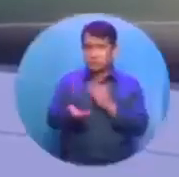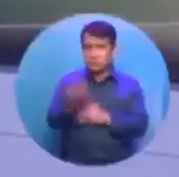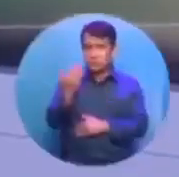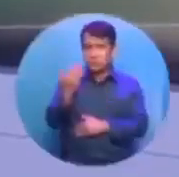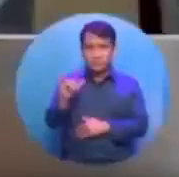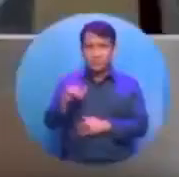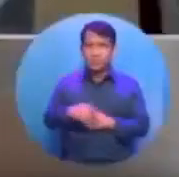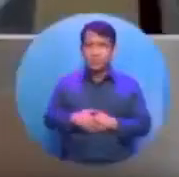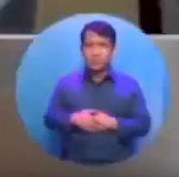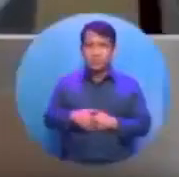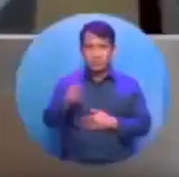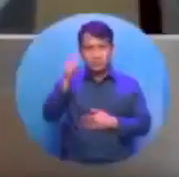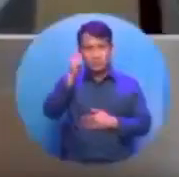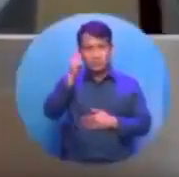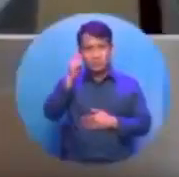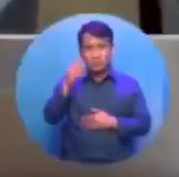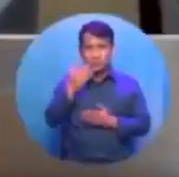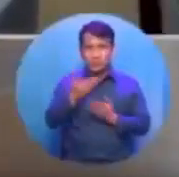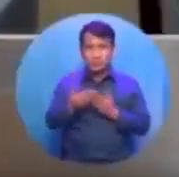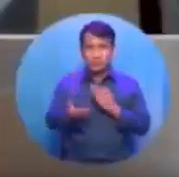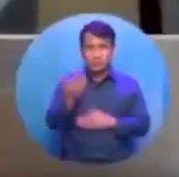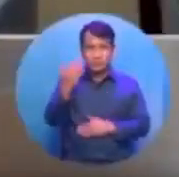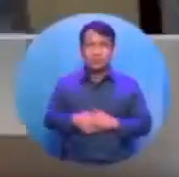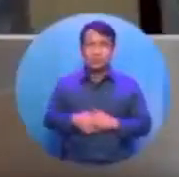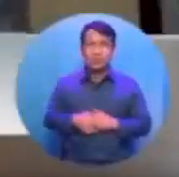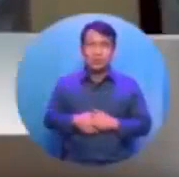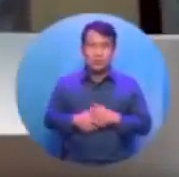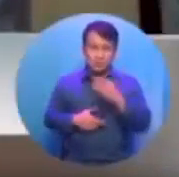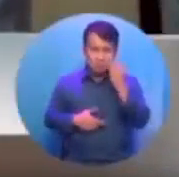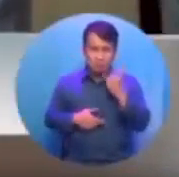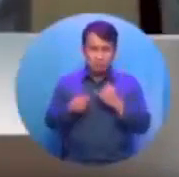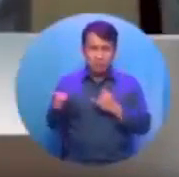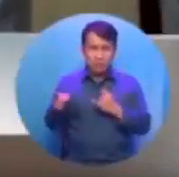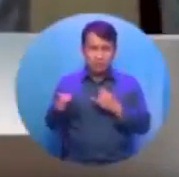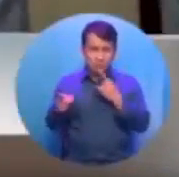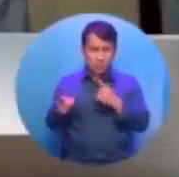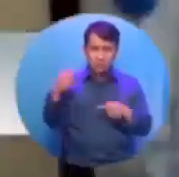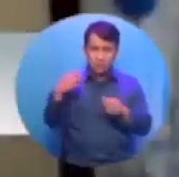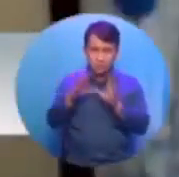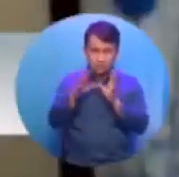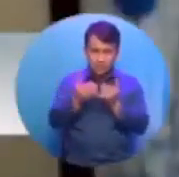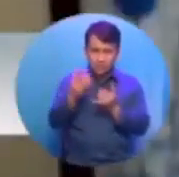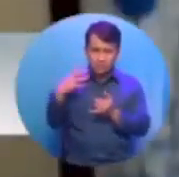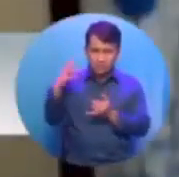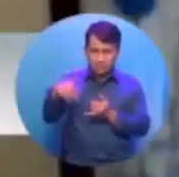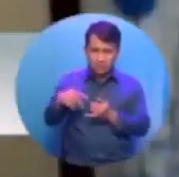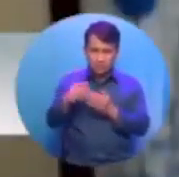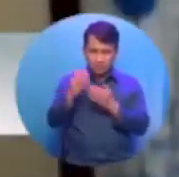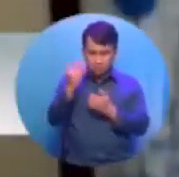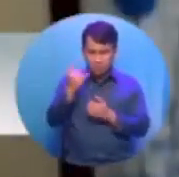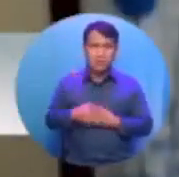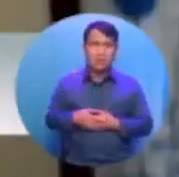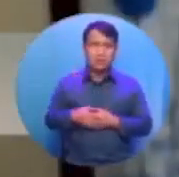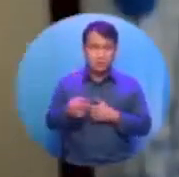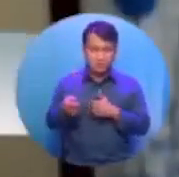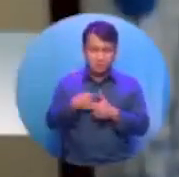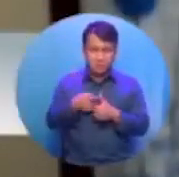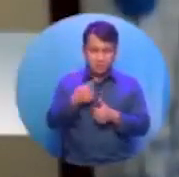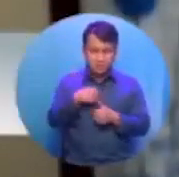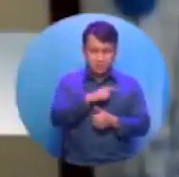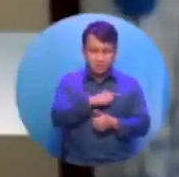po, Sir Teody. Sir, magandang umaga po, Idol Rafi. Bakit po kayo nagkasakita ni Cap, Sir? Nung una po, Idol,